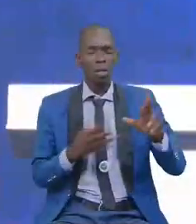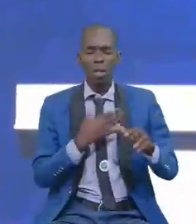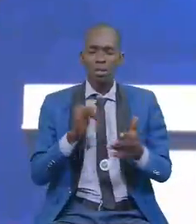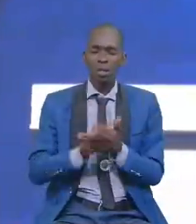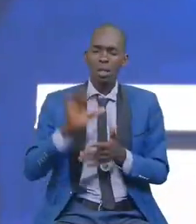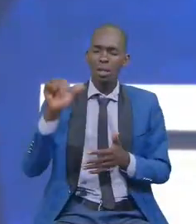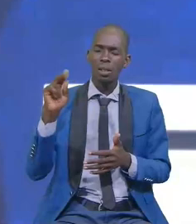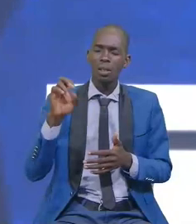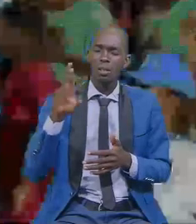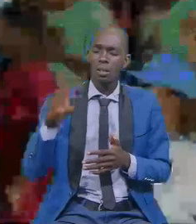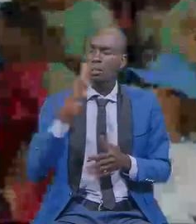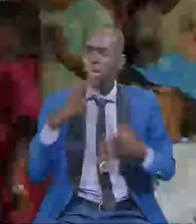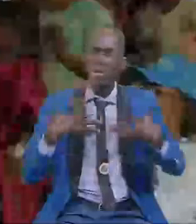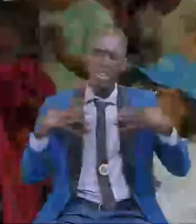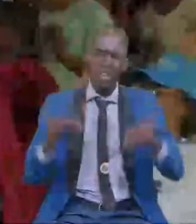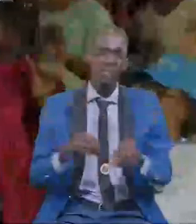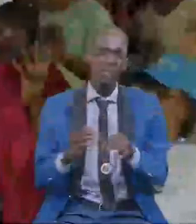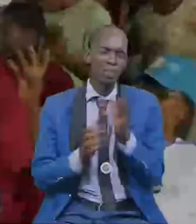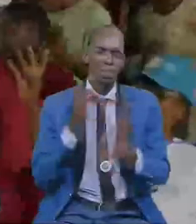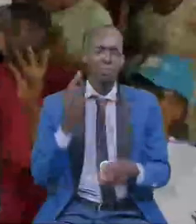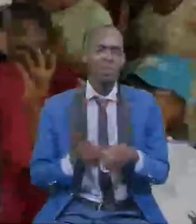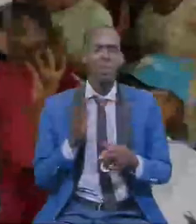sois guéri au nom de Jésus.